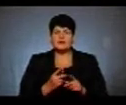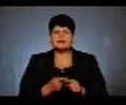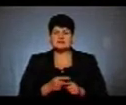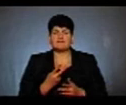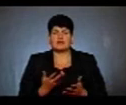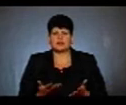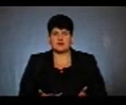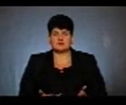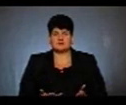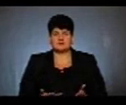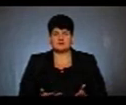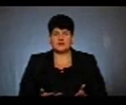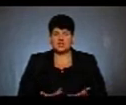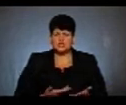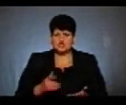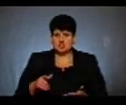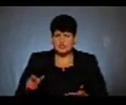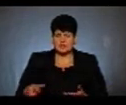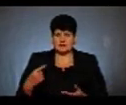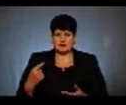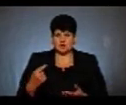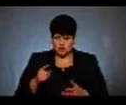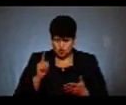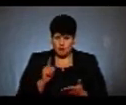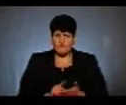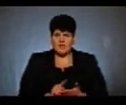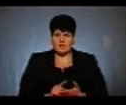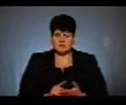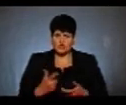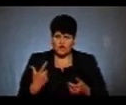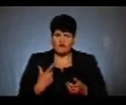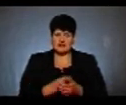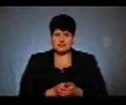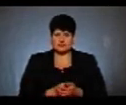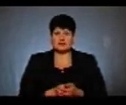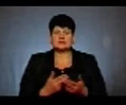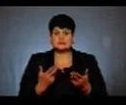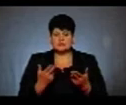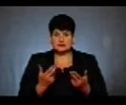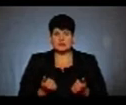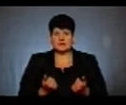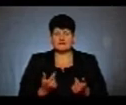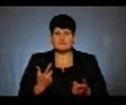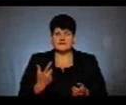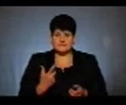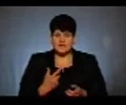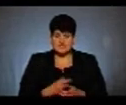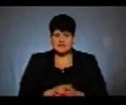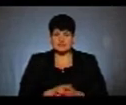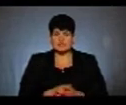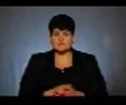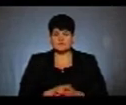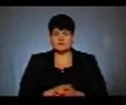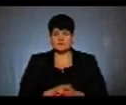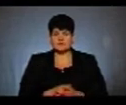виглядає? Тобто жителі краю зобов'язані провакцинувати звичайно, свої домашніх тварин? Звичайно, за вакцинацію своїх, скажімо